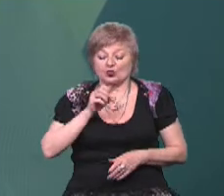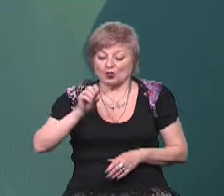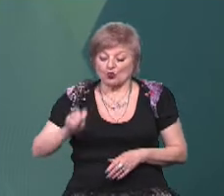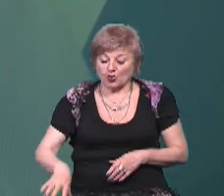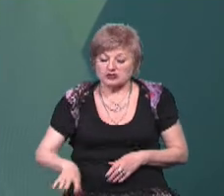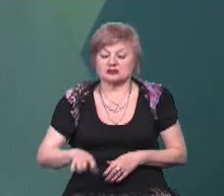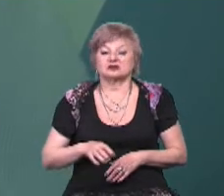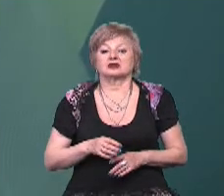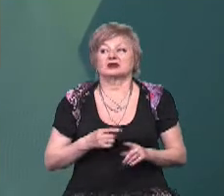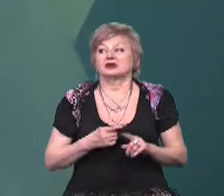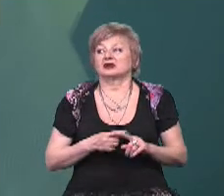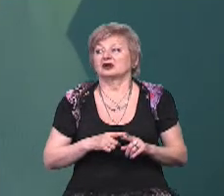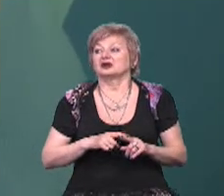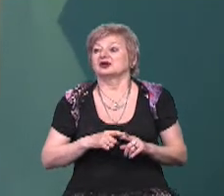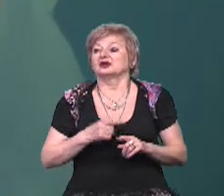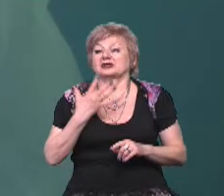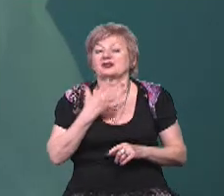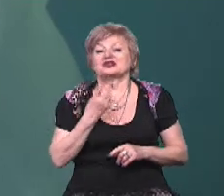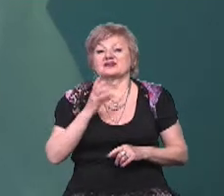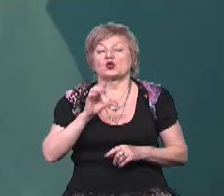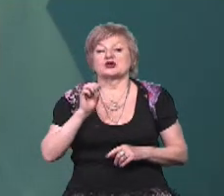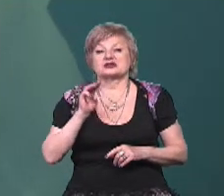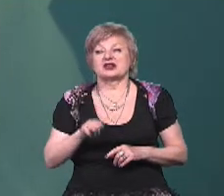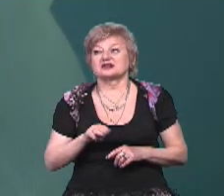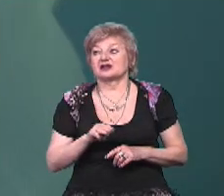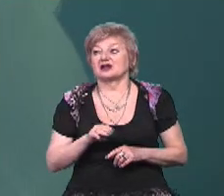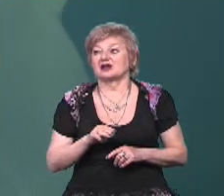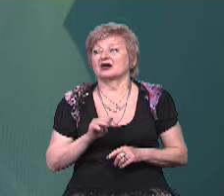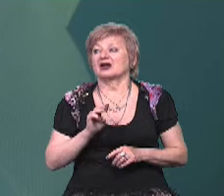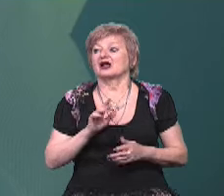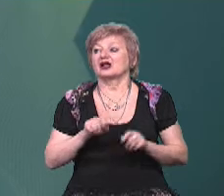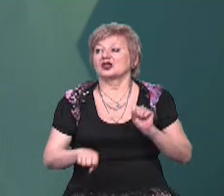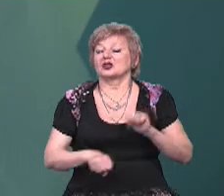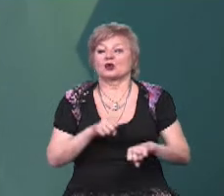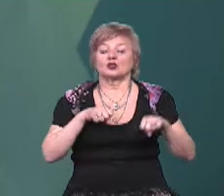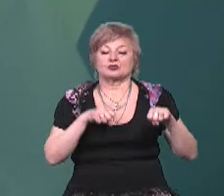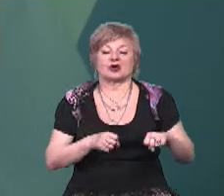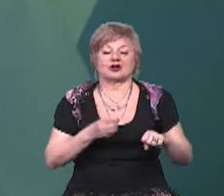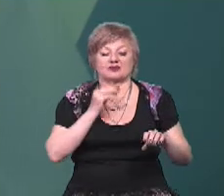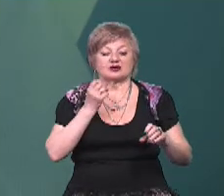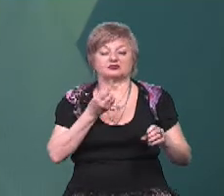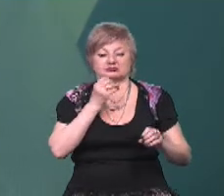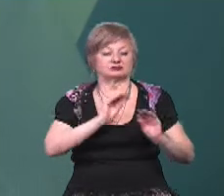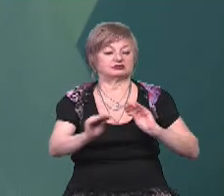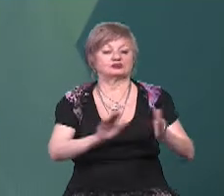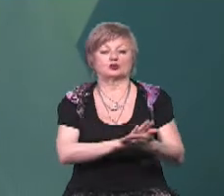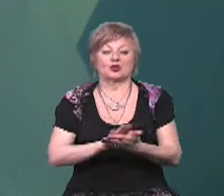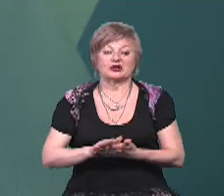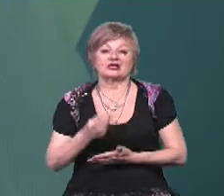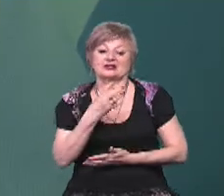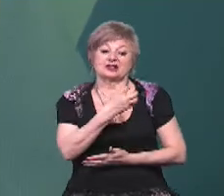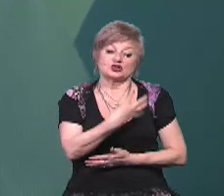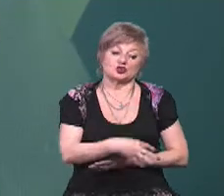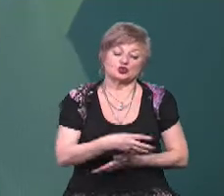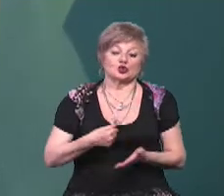це вже стаття 152 Кодексу України про адміністративні правопорушення, порушення правил благоустрою. І там штраф від 340